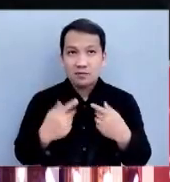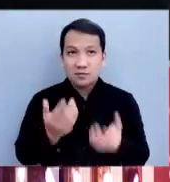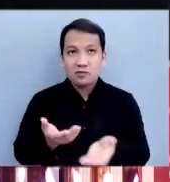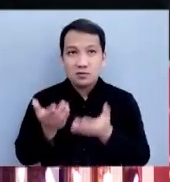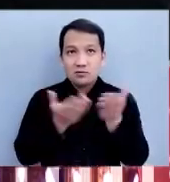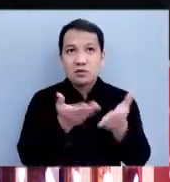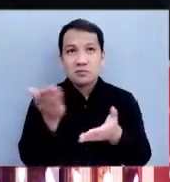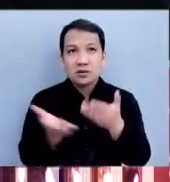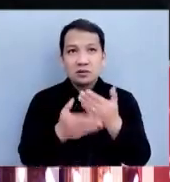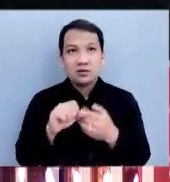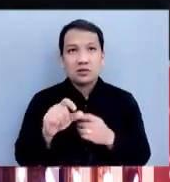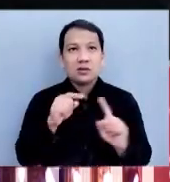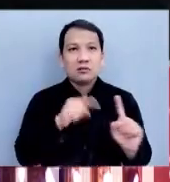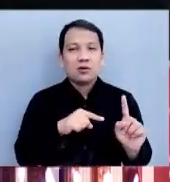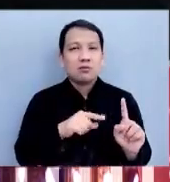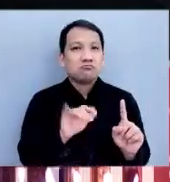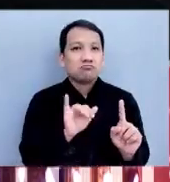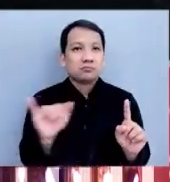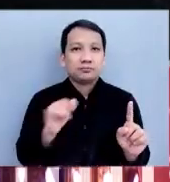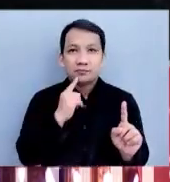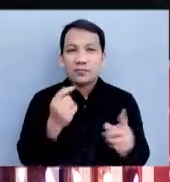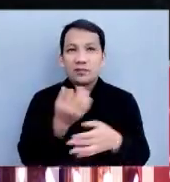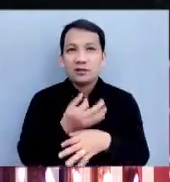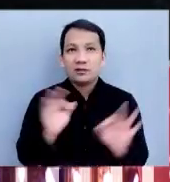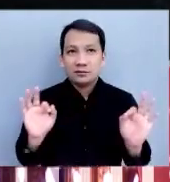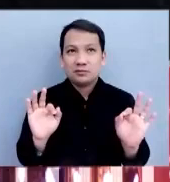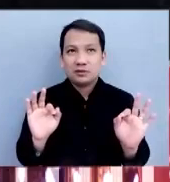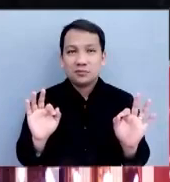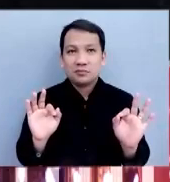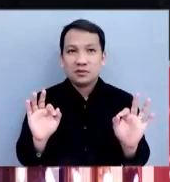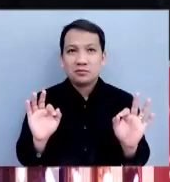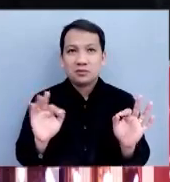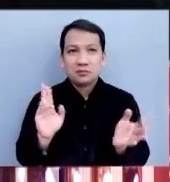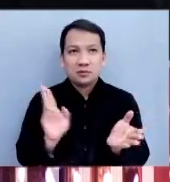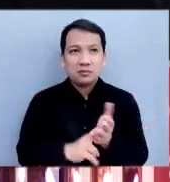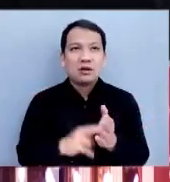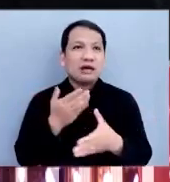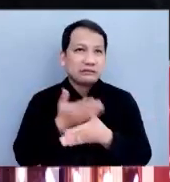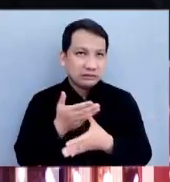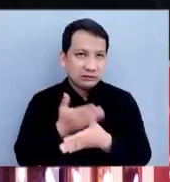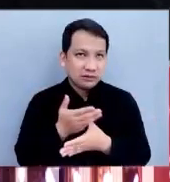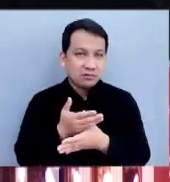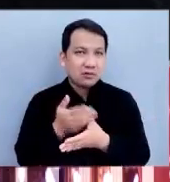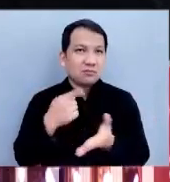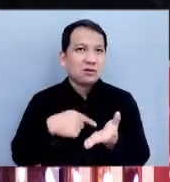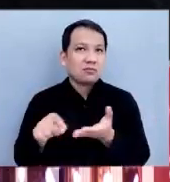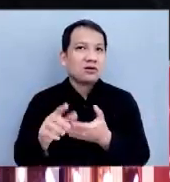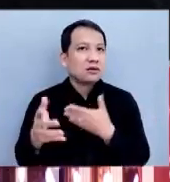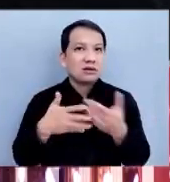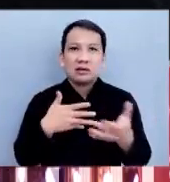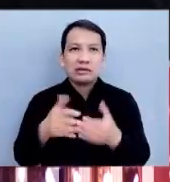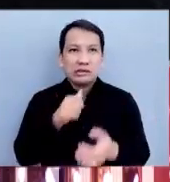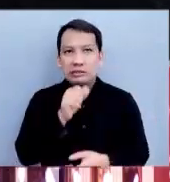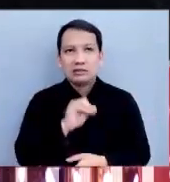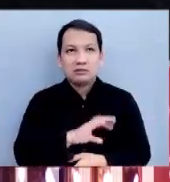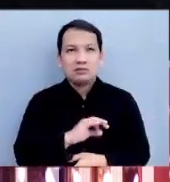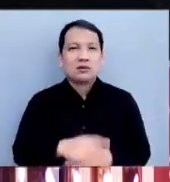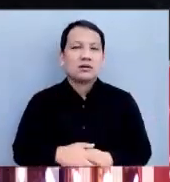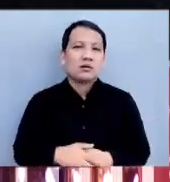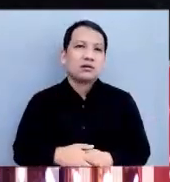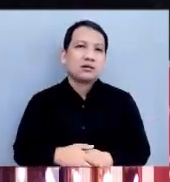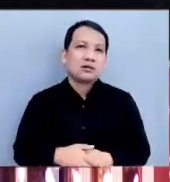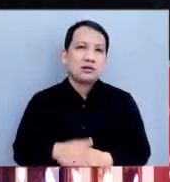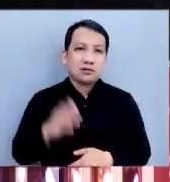ay talaga mananagot. Kahit na sabihin mo pang libre, nakaperwisyo ka o babayad ka kahit hindi ka kumita. Sir, yung sa